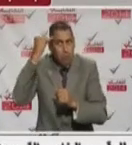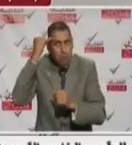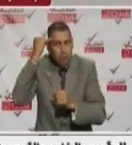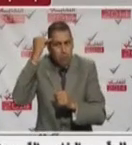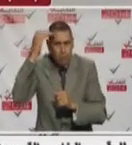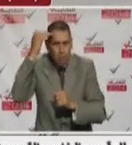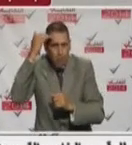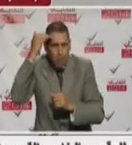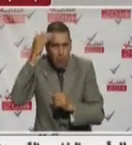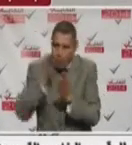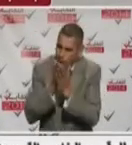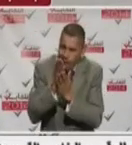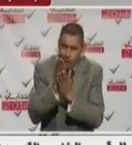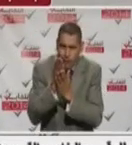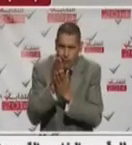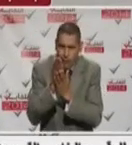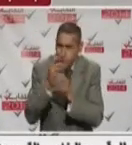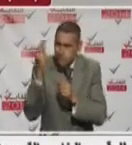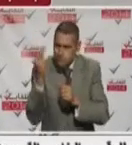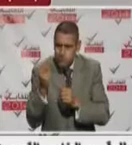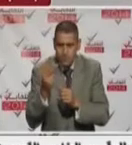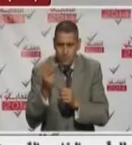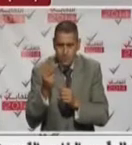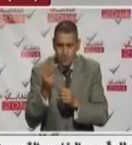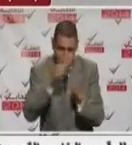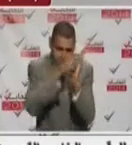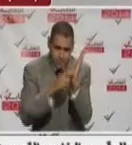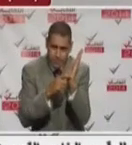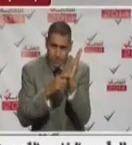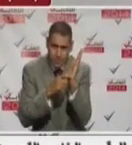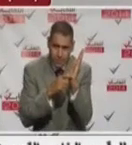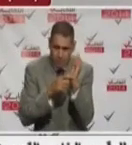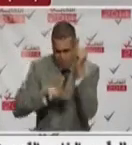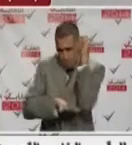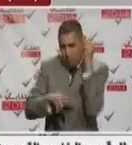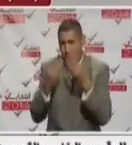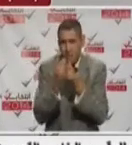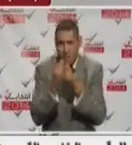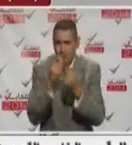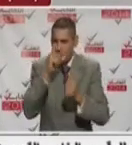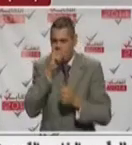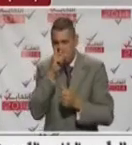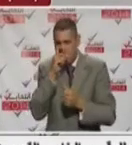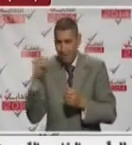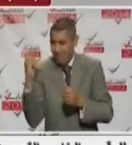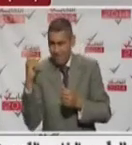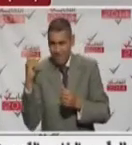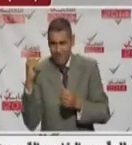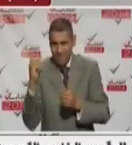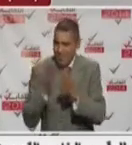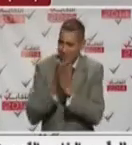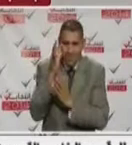التفكير أساسه النقد والإبداع. قائمتنا منحازة لقيم الإسلام الأصيلة المستنيرة المنفتحة على